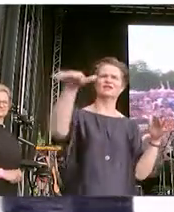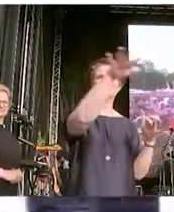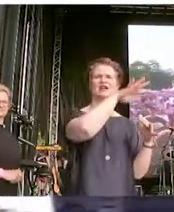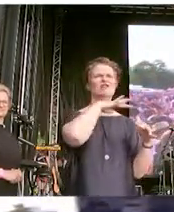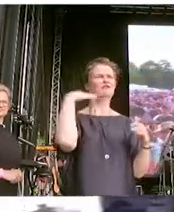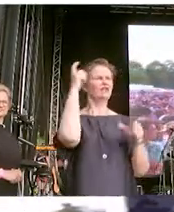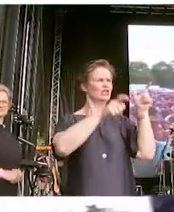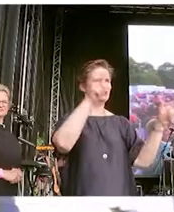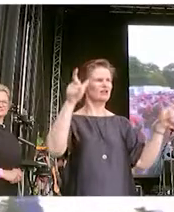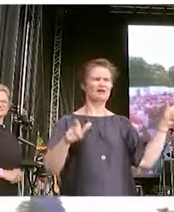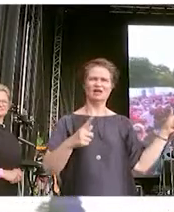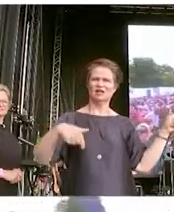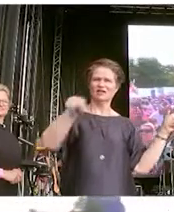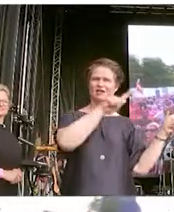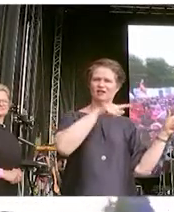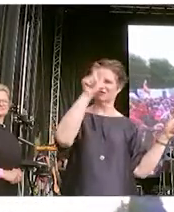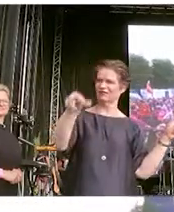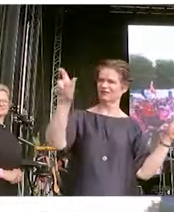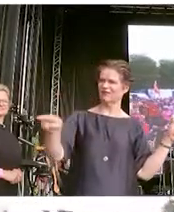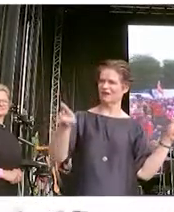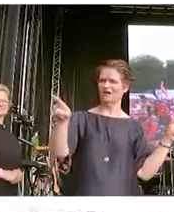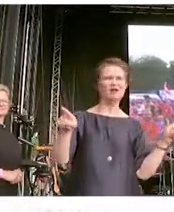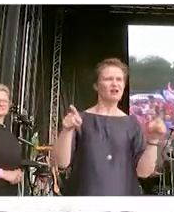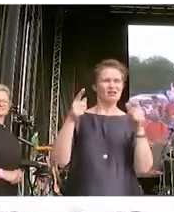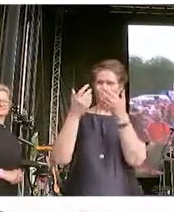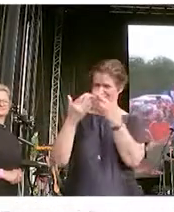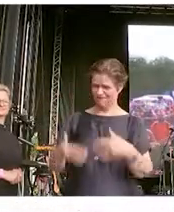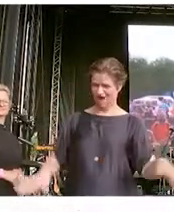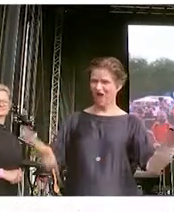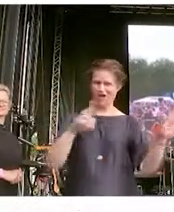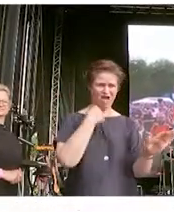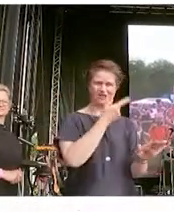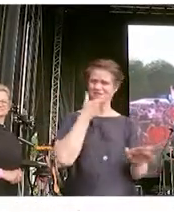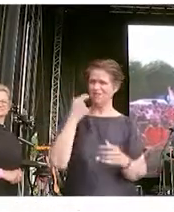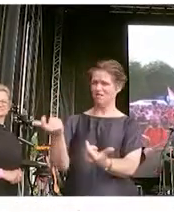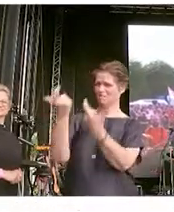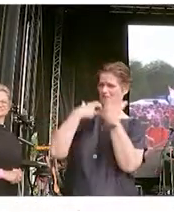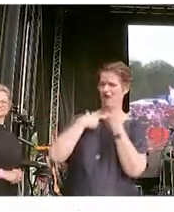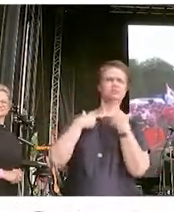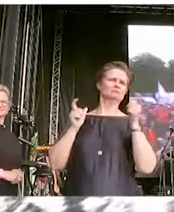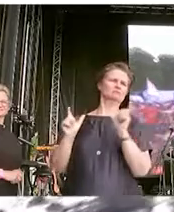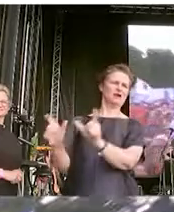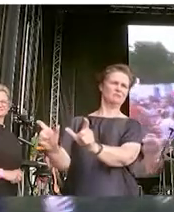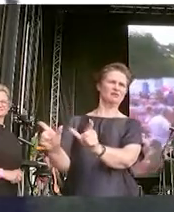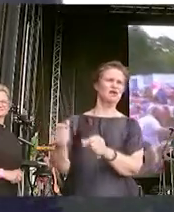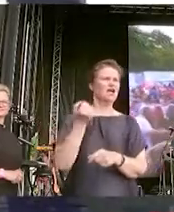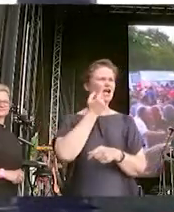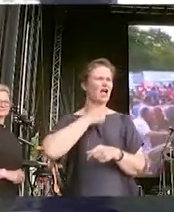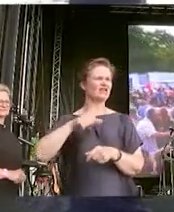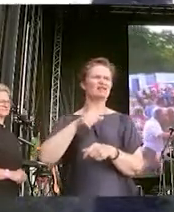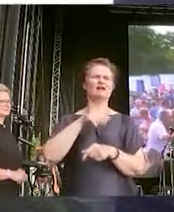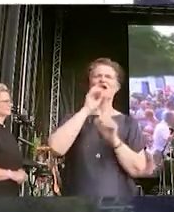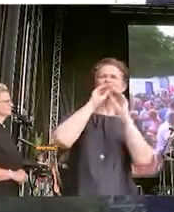uns gegen diejenigen, die unsere Freiheit einschränken wollen, die mit rechten Parolen und